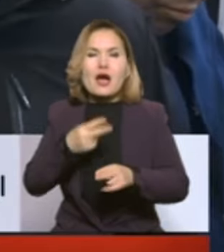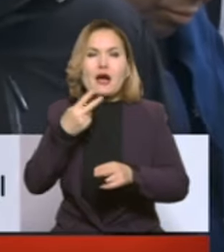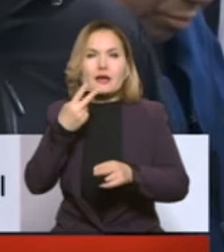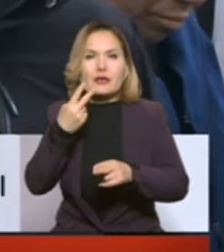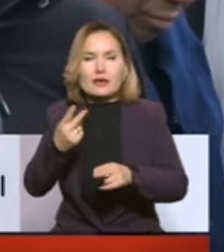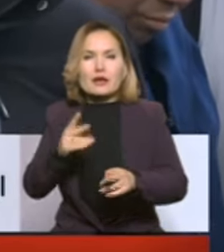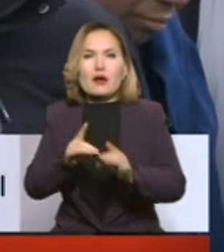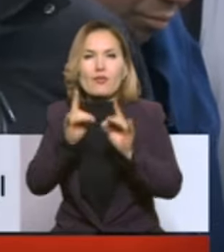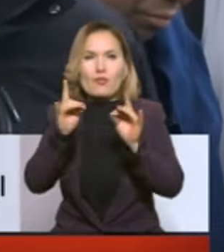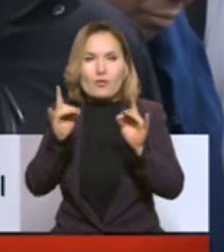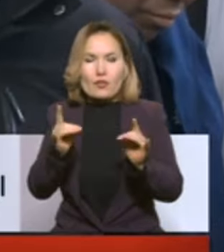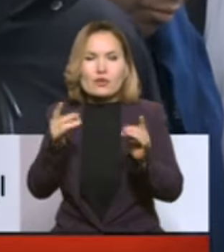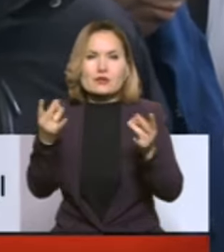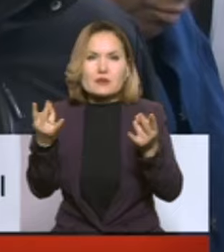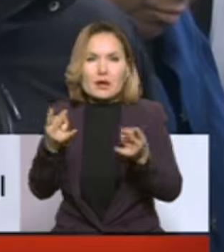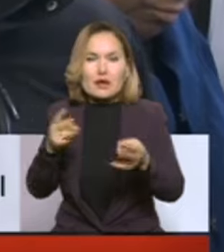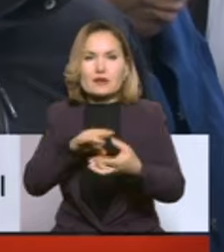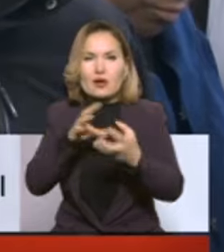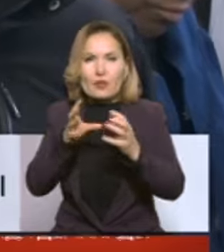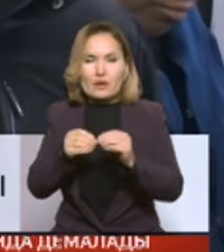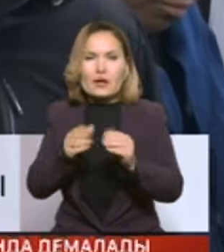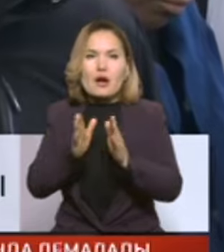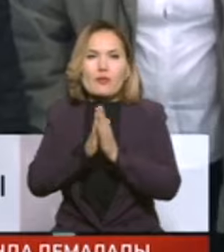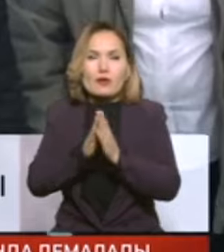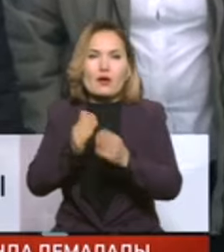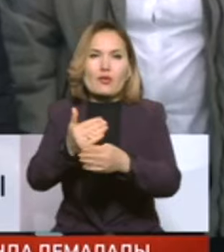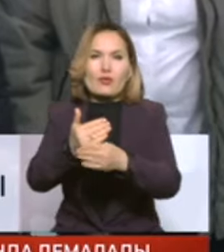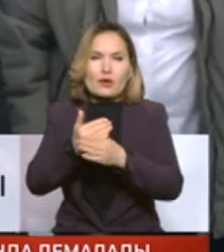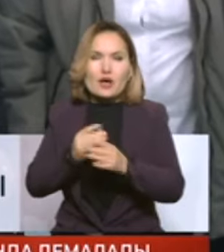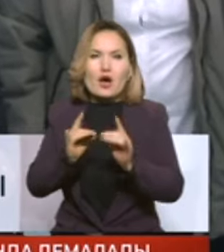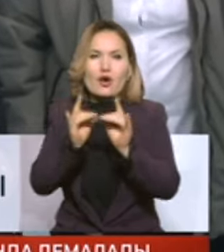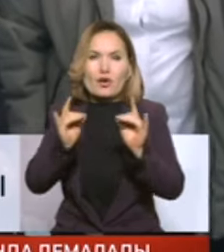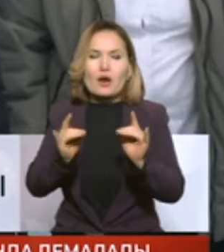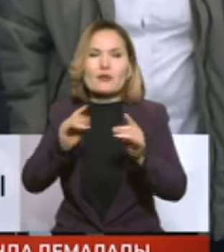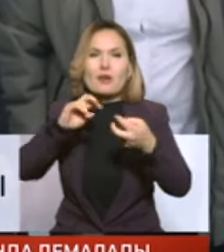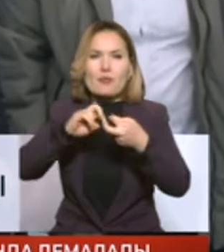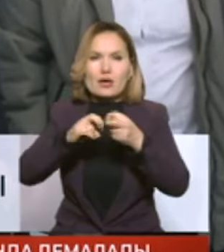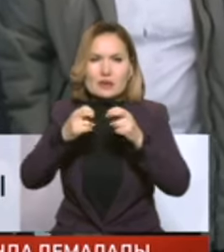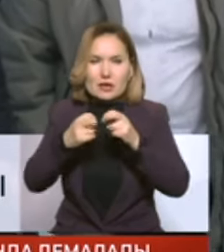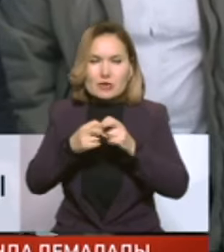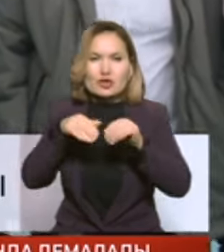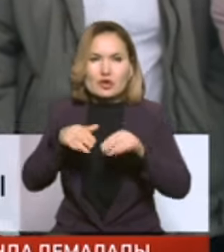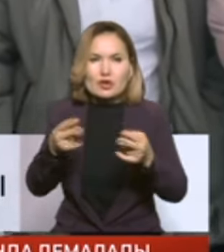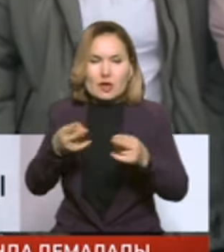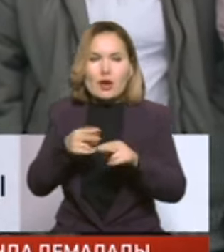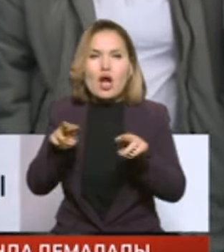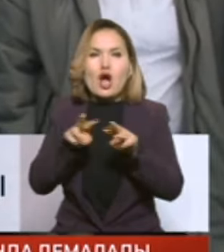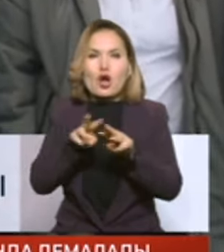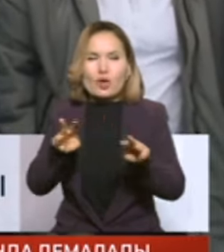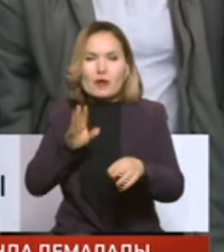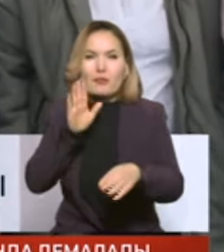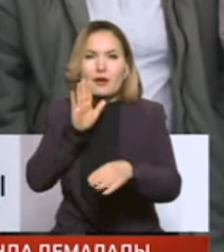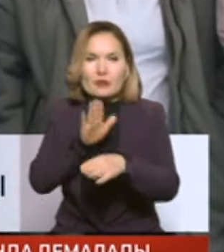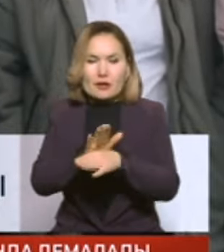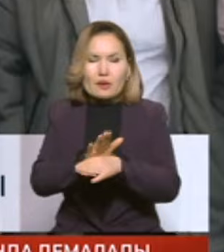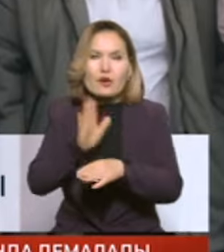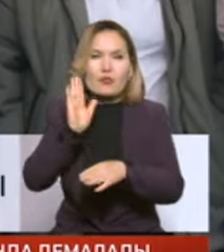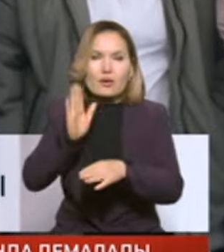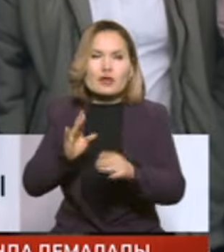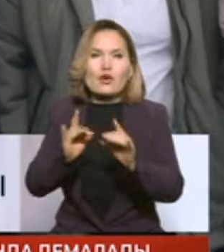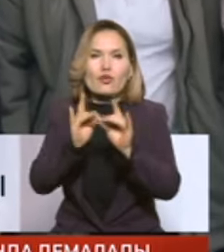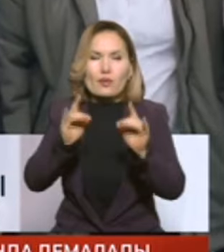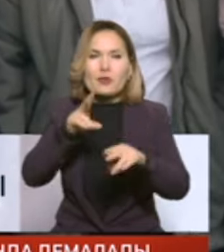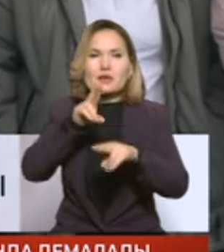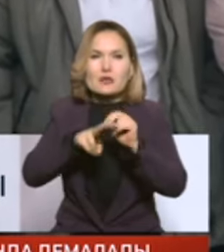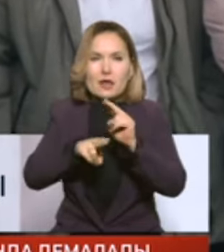бар. Осыған бір көмек қолғабысыңыз. Көпір мәселесі бойынша мен үкіметке міндетті түрде тапсырманы